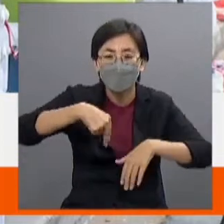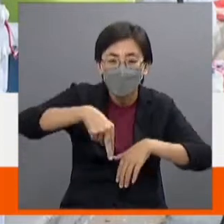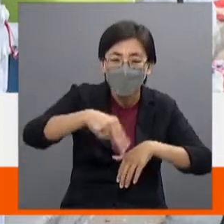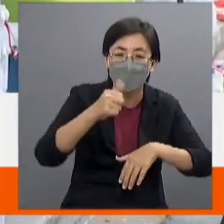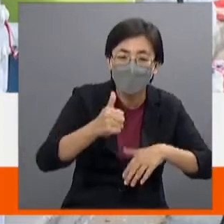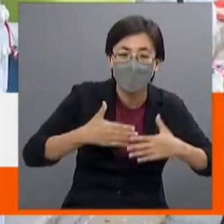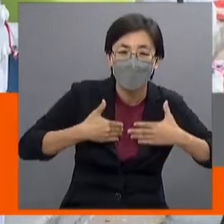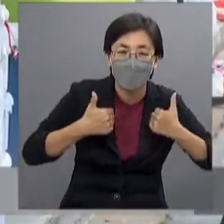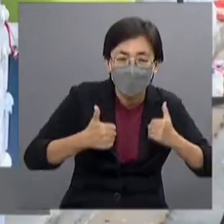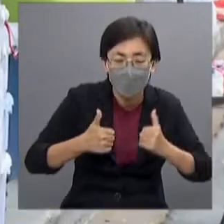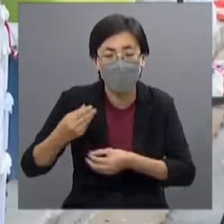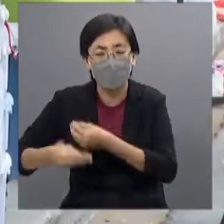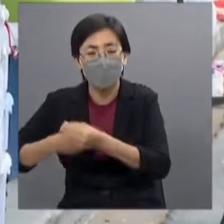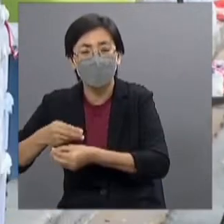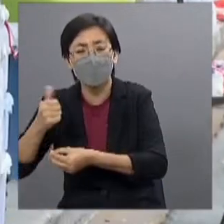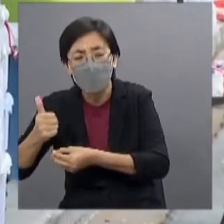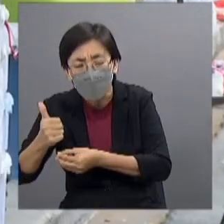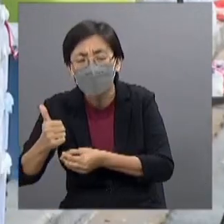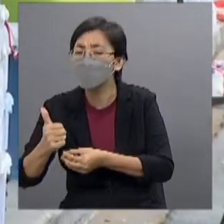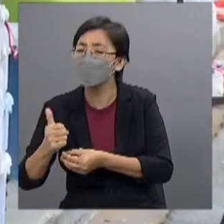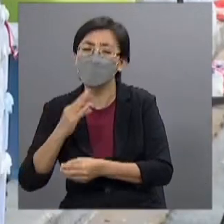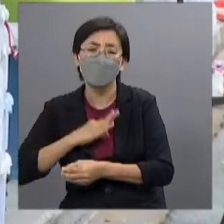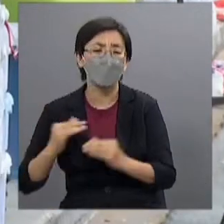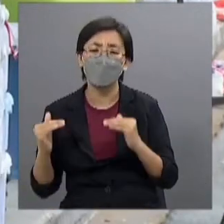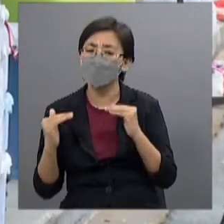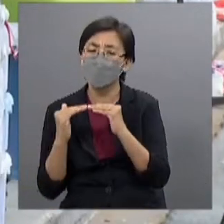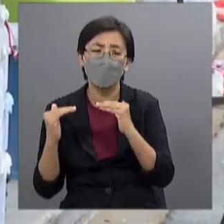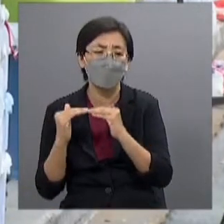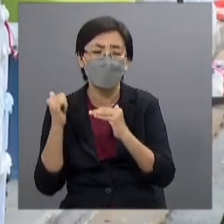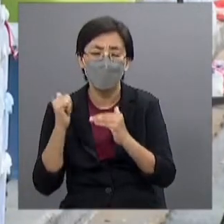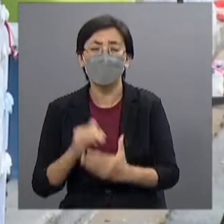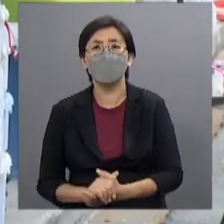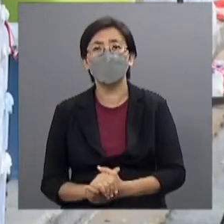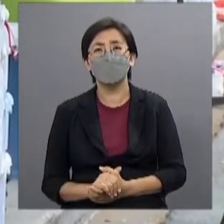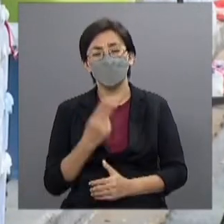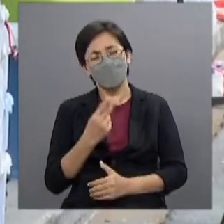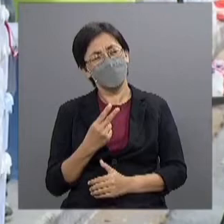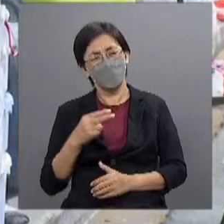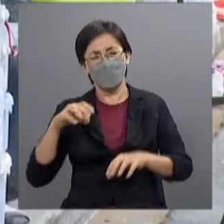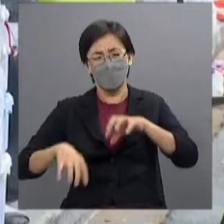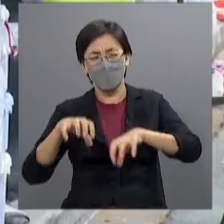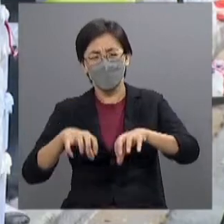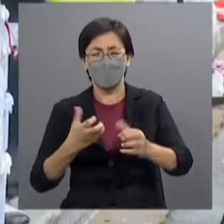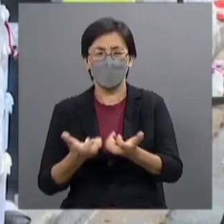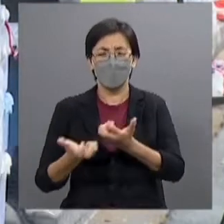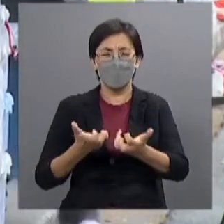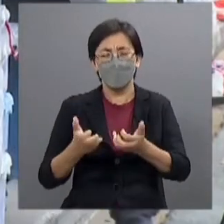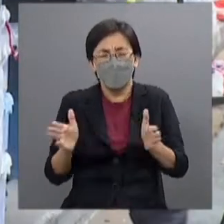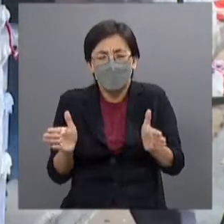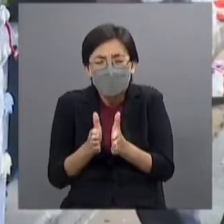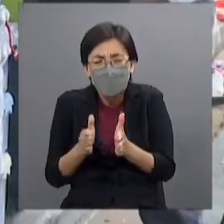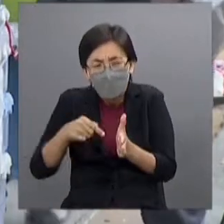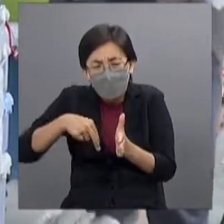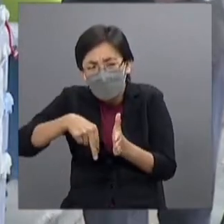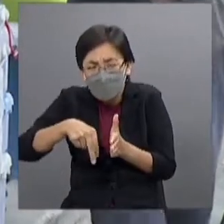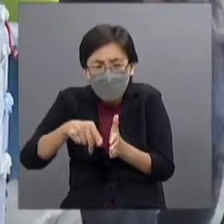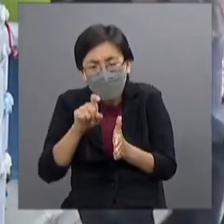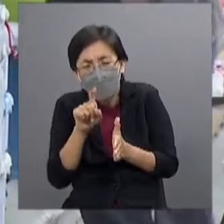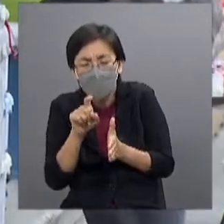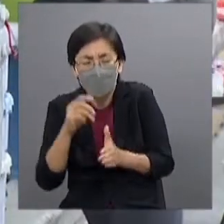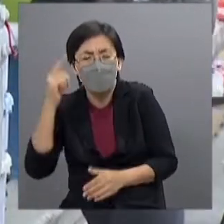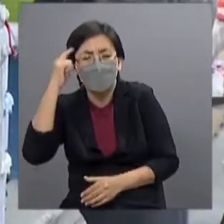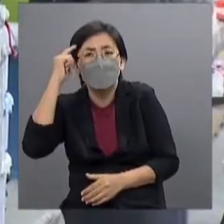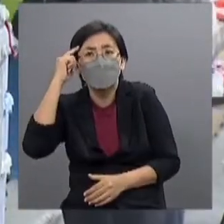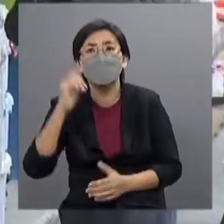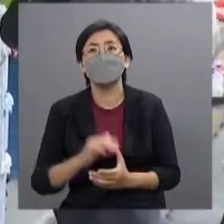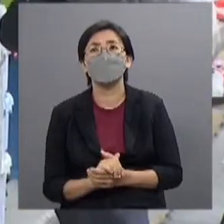ที่เนี้ยดูแบบการแบบวางมันหน้าค่ะมันเดินไม่ได้ค่ะ ตลอด เราก็รู้อยู่ขับรถพี่ยังขับมาไม่ได้เลยค่